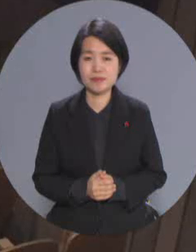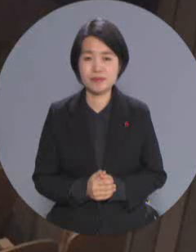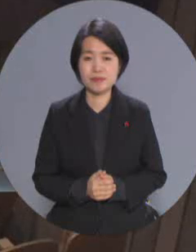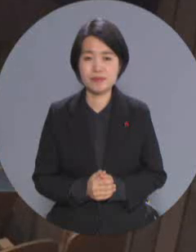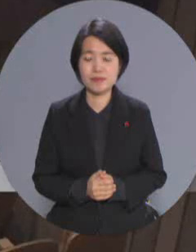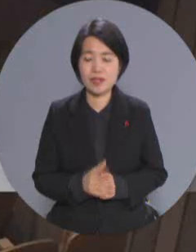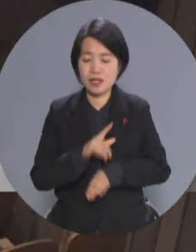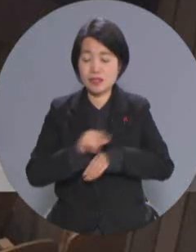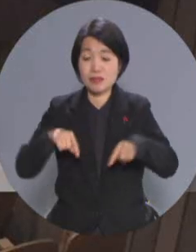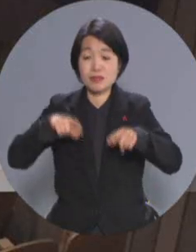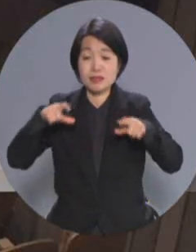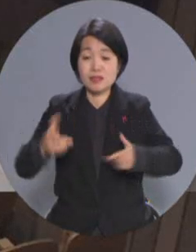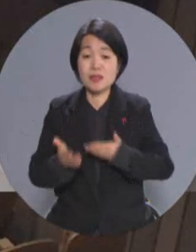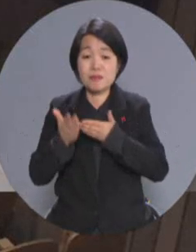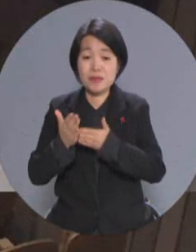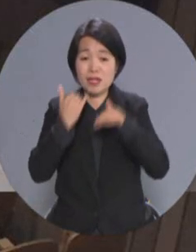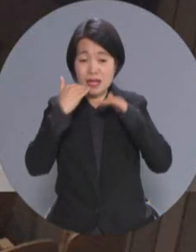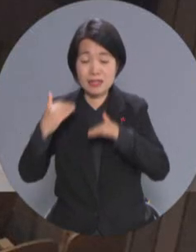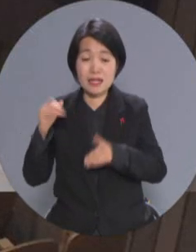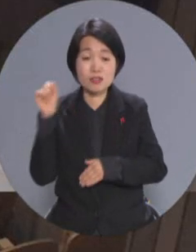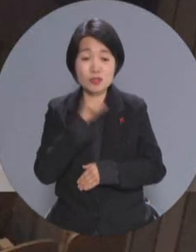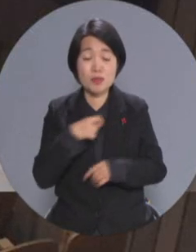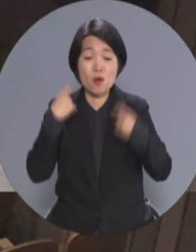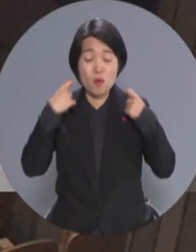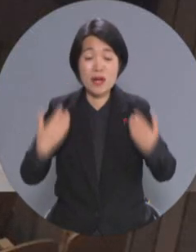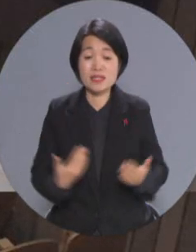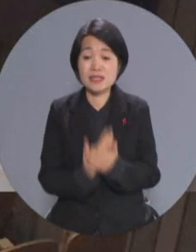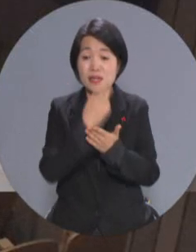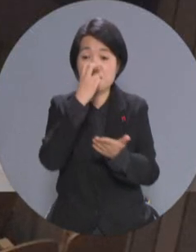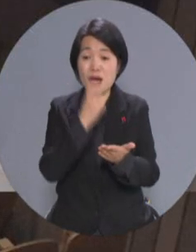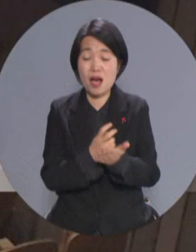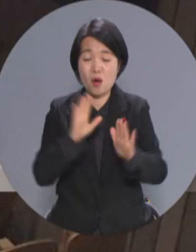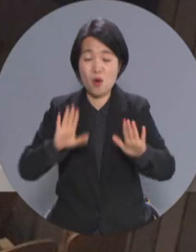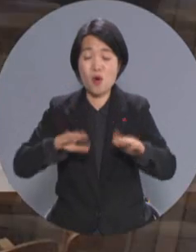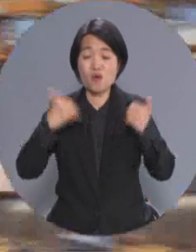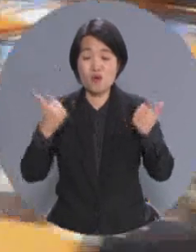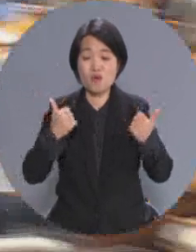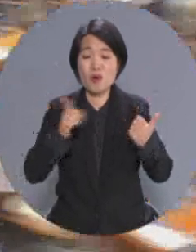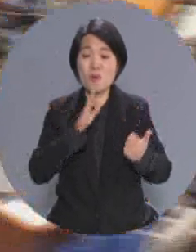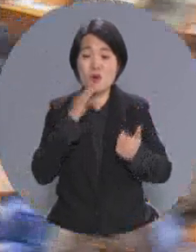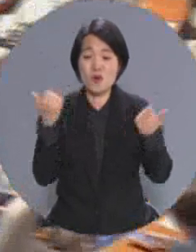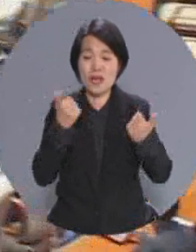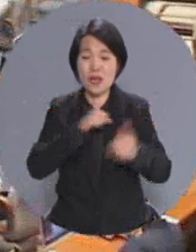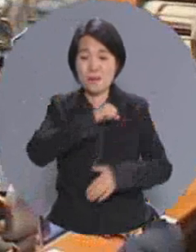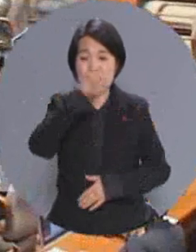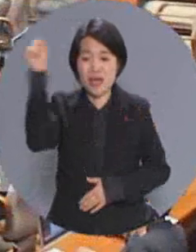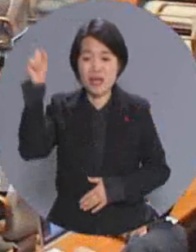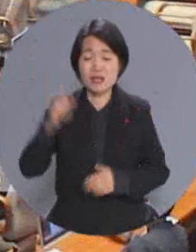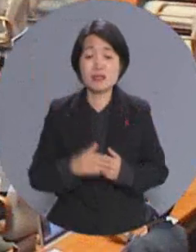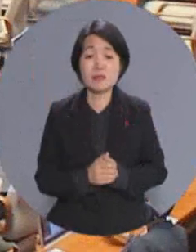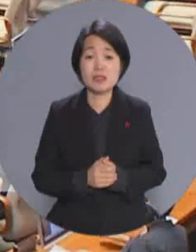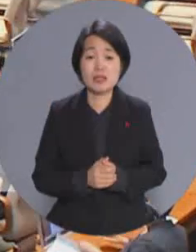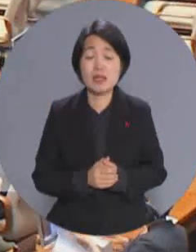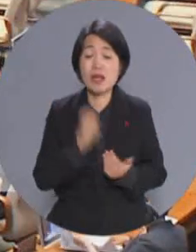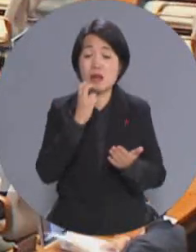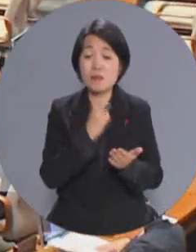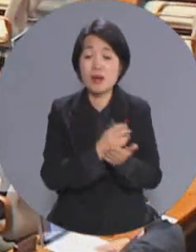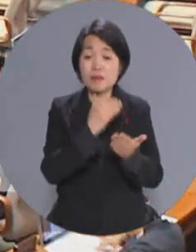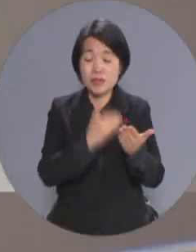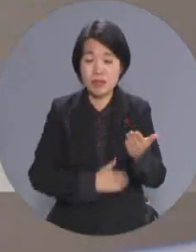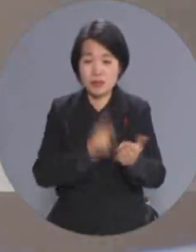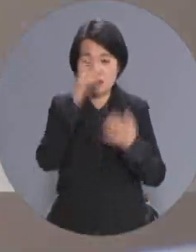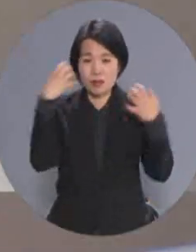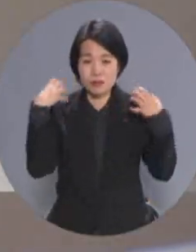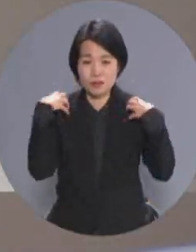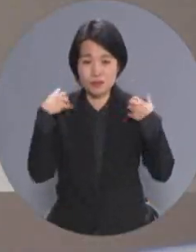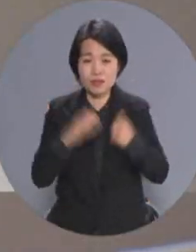지역 정치권이 발휘한 해양 레저 관광 지흥 법안이 오늘 국회 본회의를 통과했습니다 해당 법안은 정부가